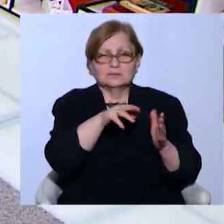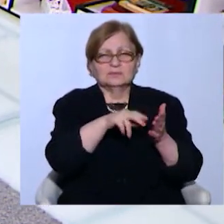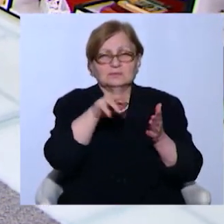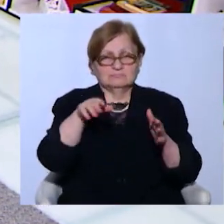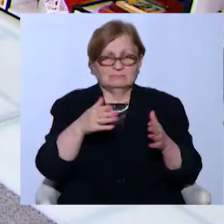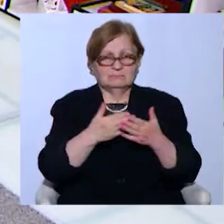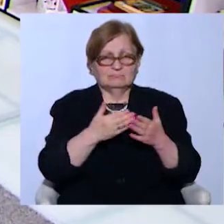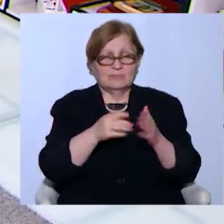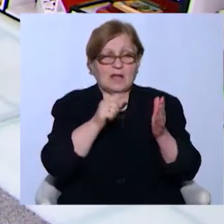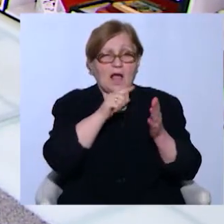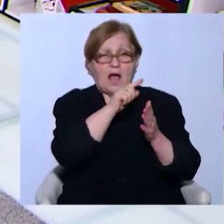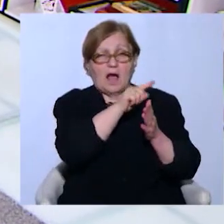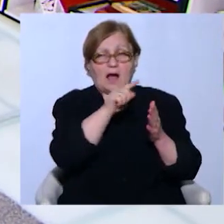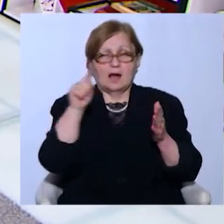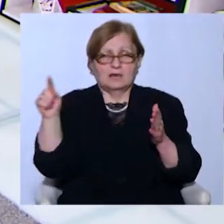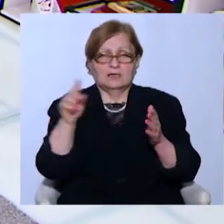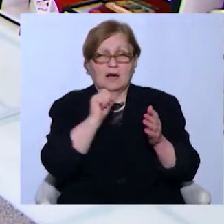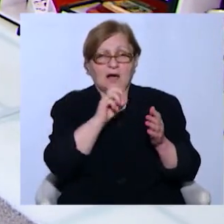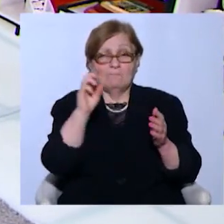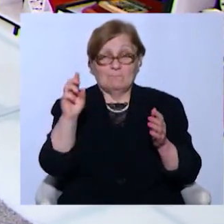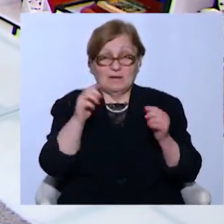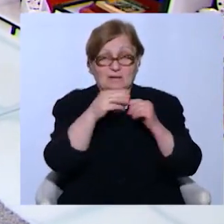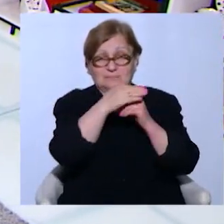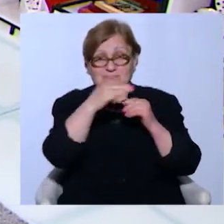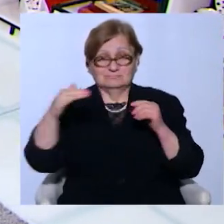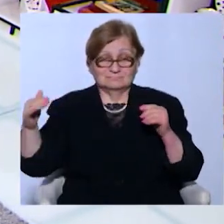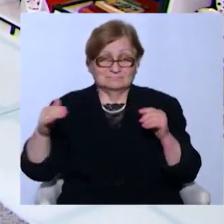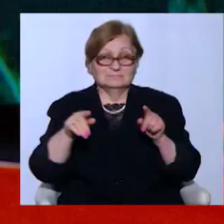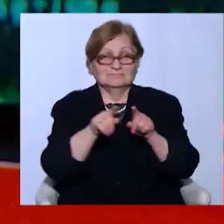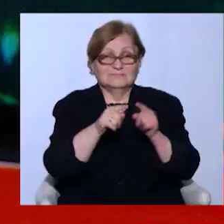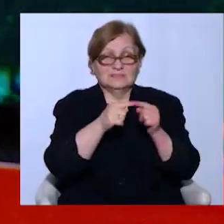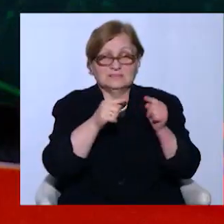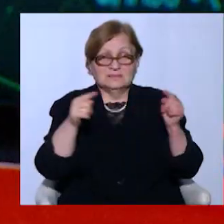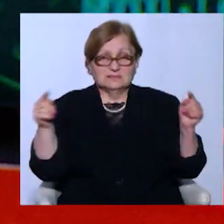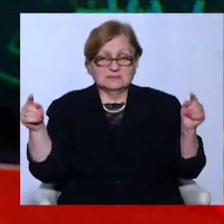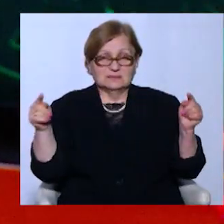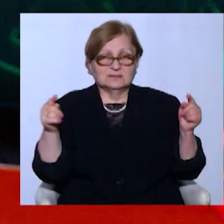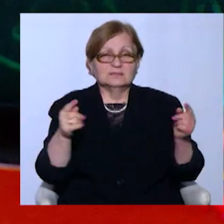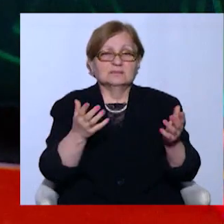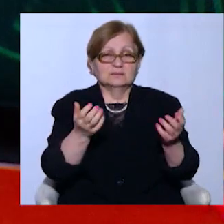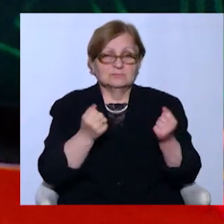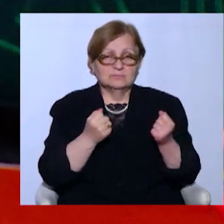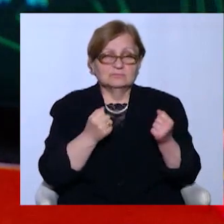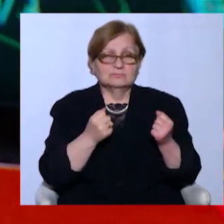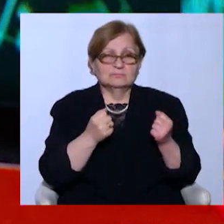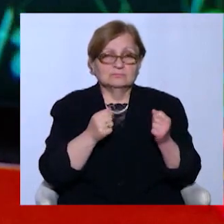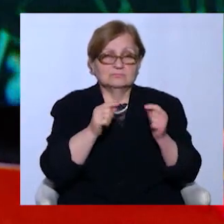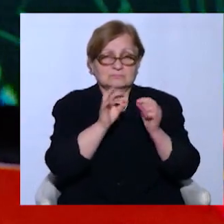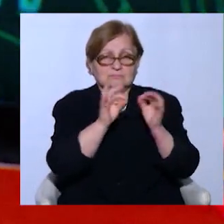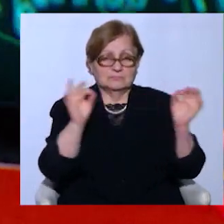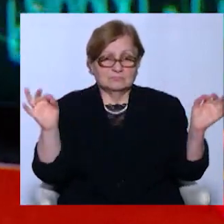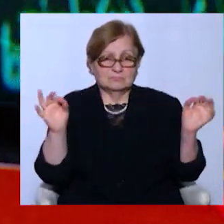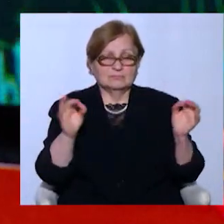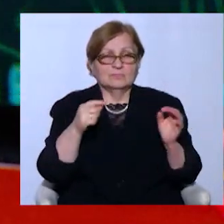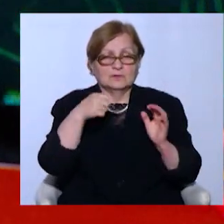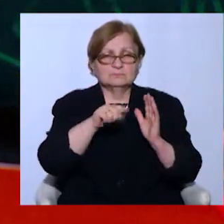გადაადგილებულიყო AB დიაგონალის გასწვრივ და AB მონაკვეთის სიგრძე მოგეხსენებათ მიიღება წიბოს სიგრძის